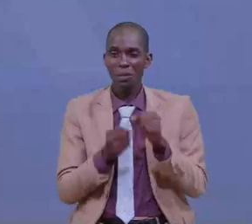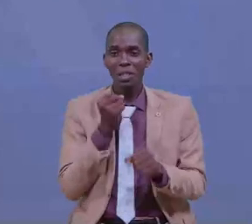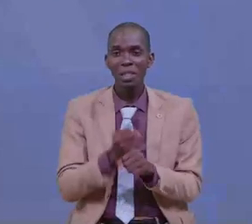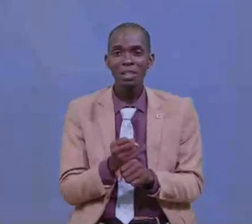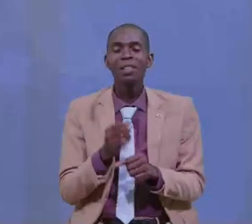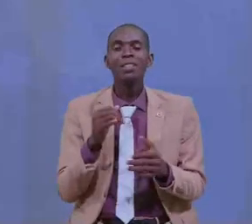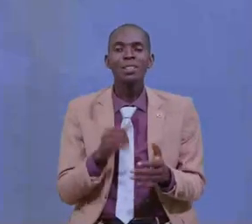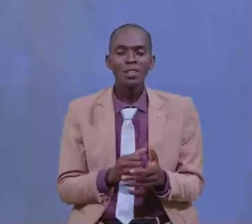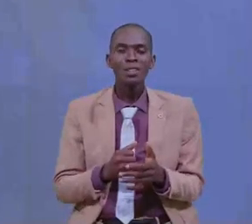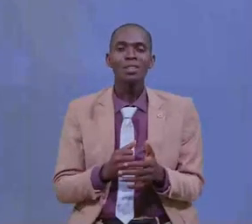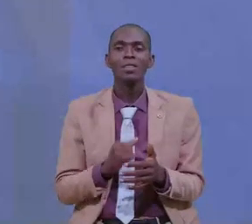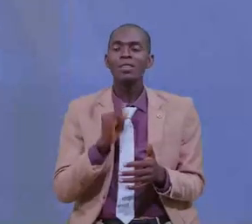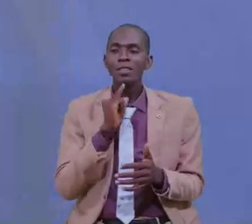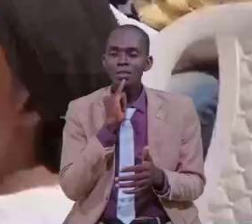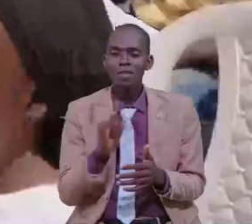quelques années,